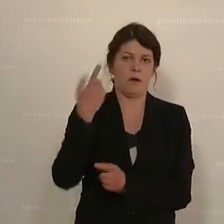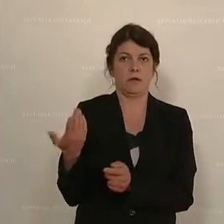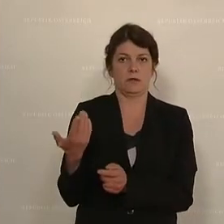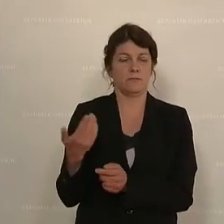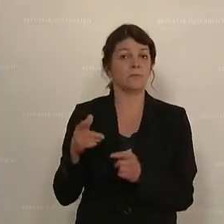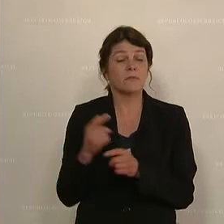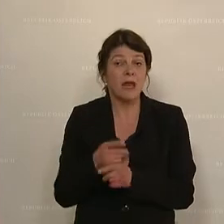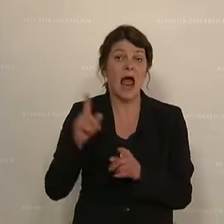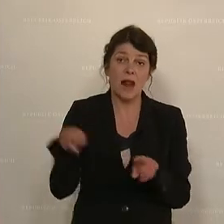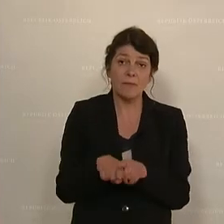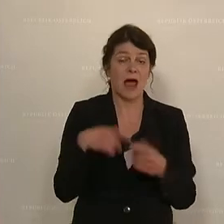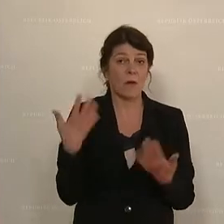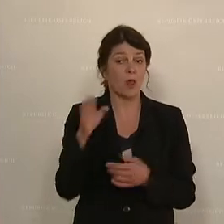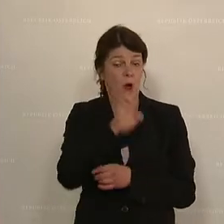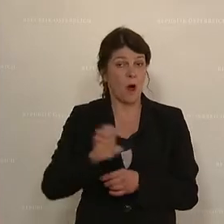dass sogar